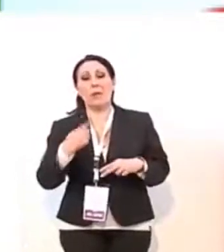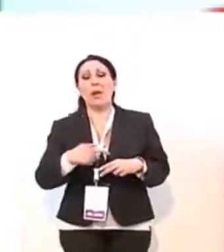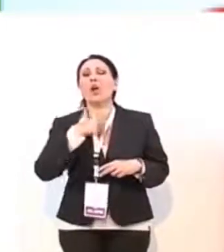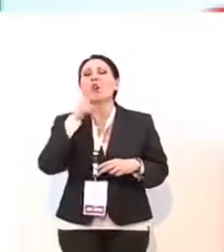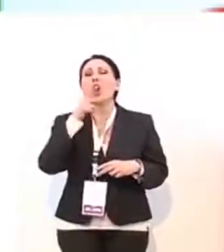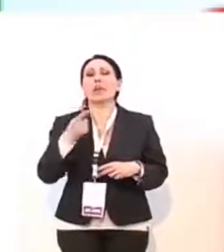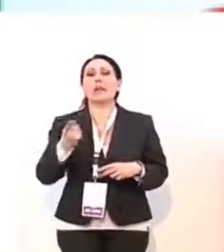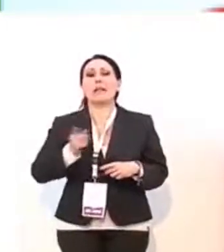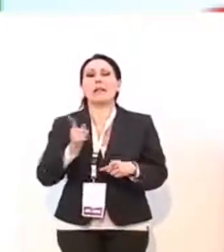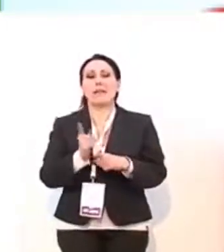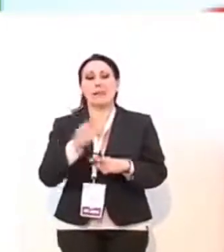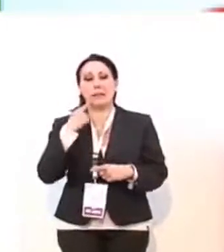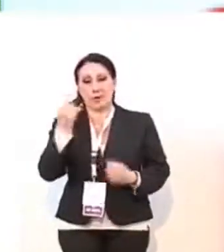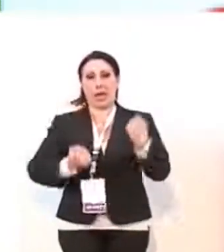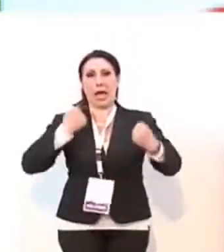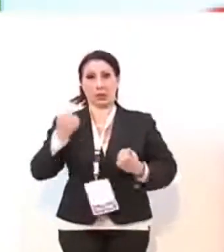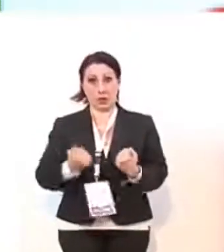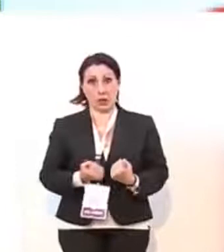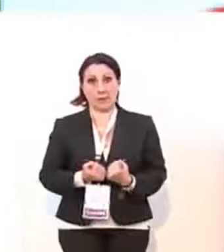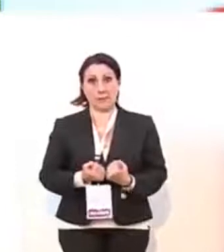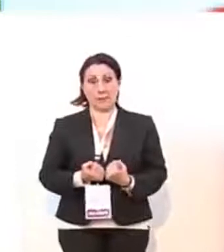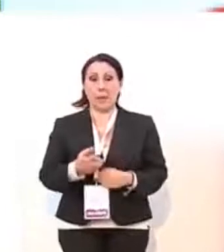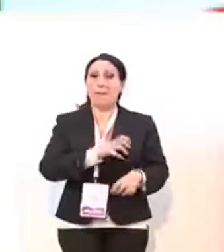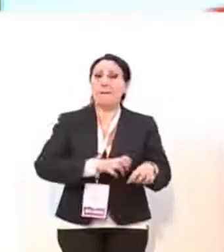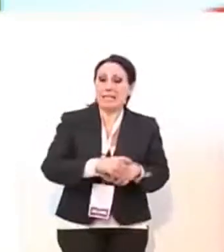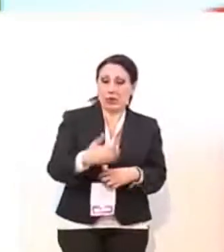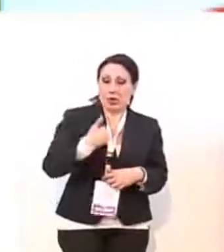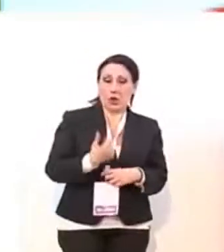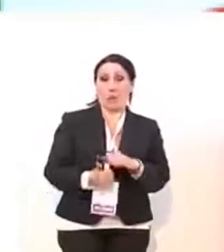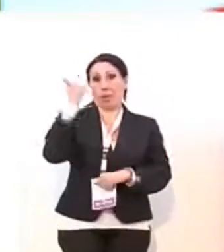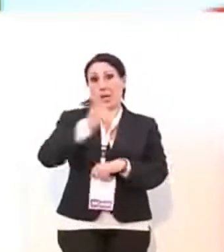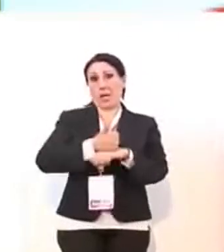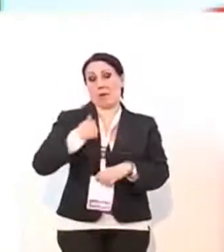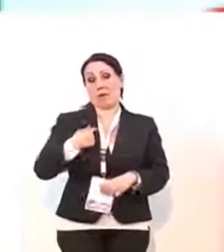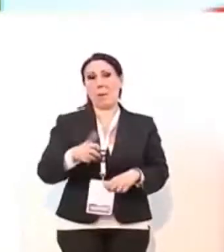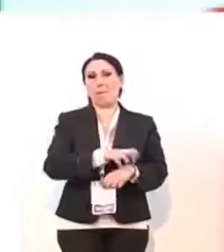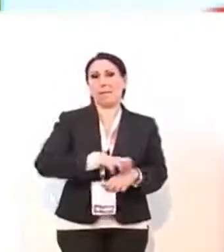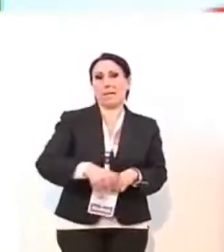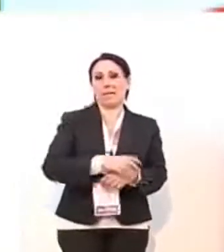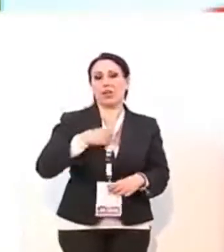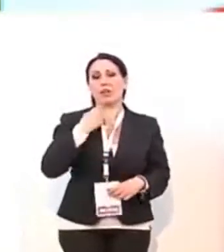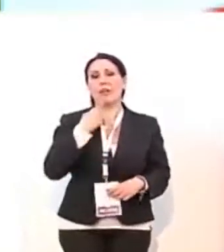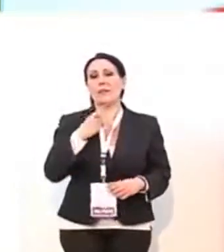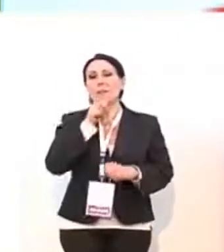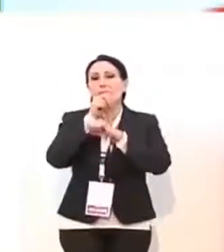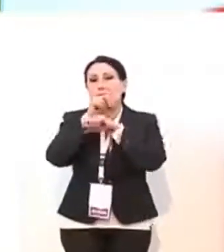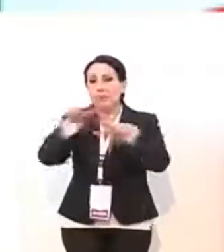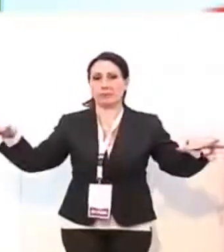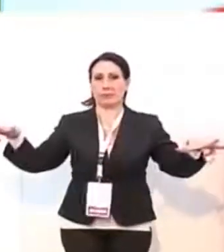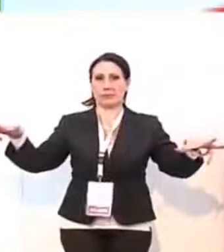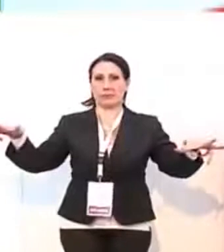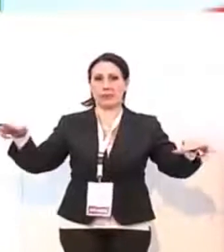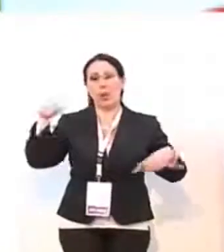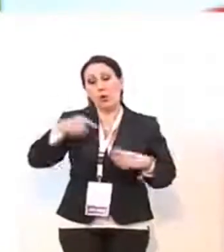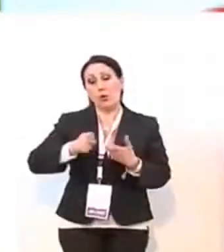voce chi ha un ruolo istituzionale pubblico, noi non possiamo affrontare questo tema fino al punto di